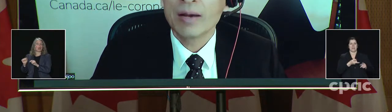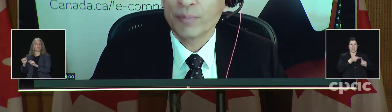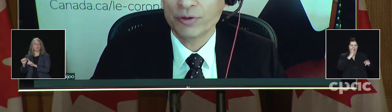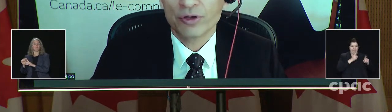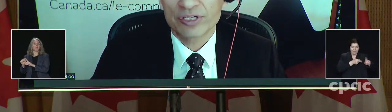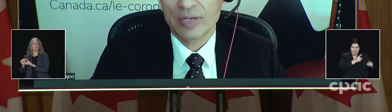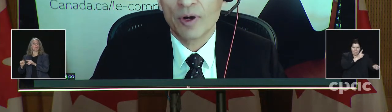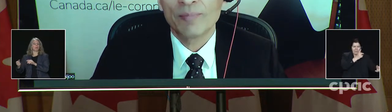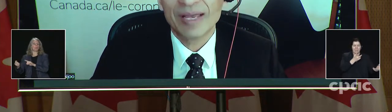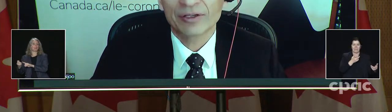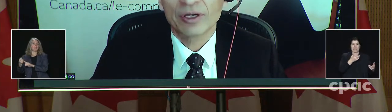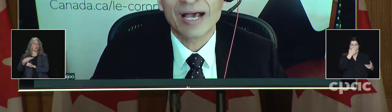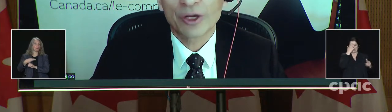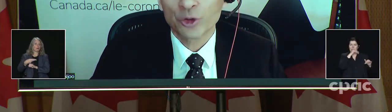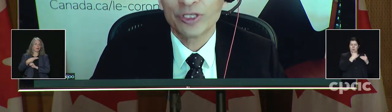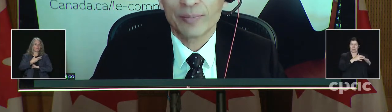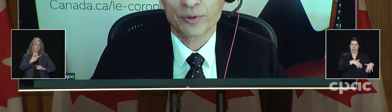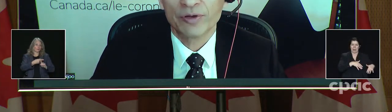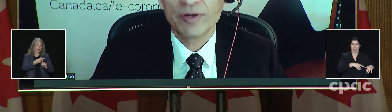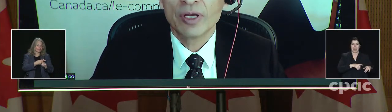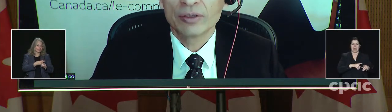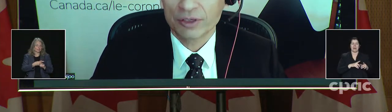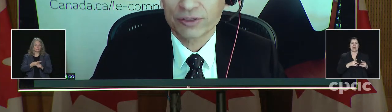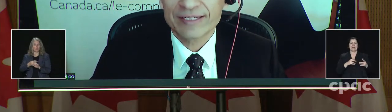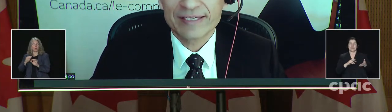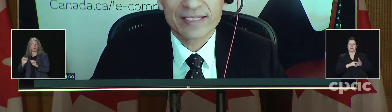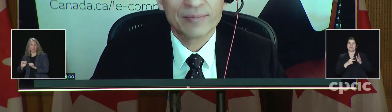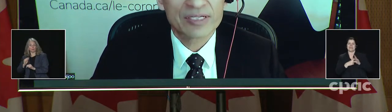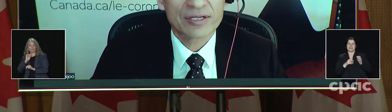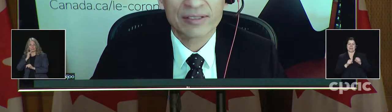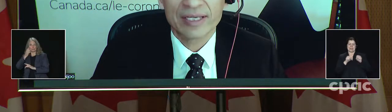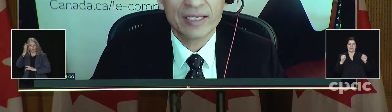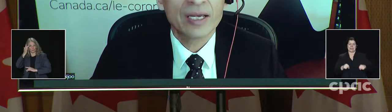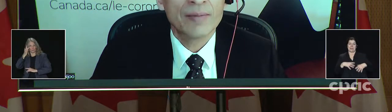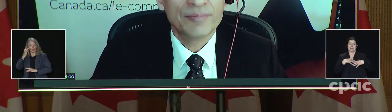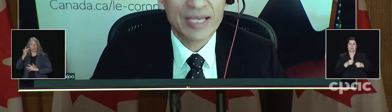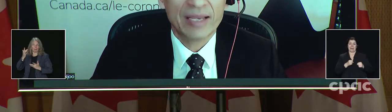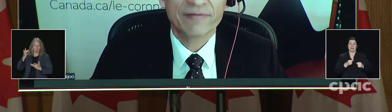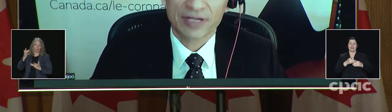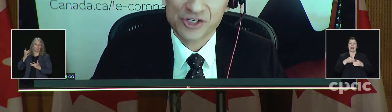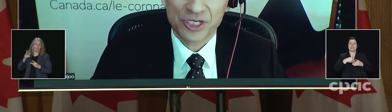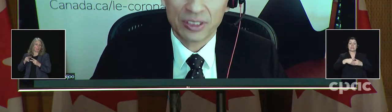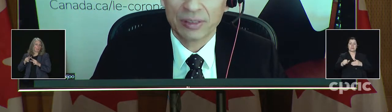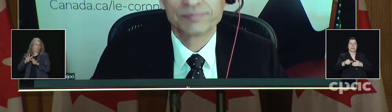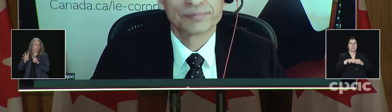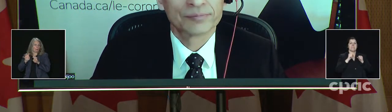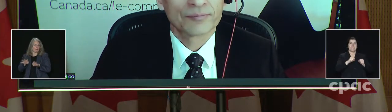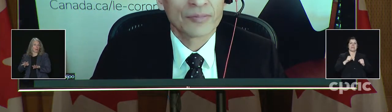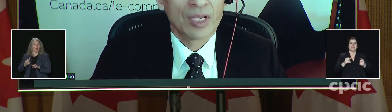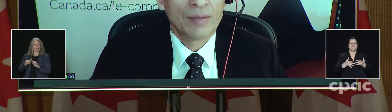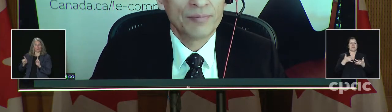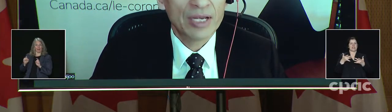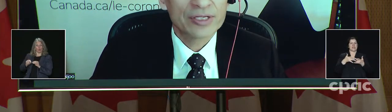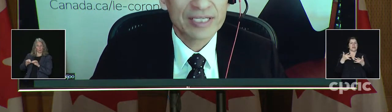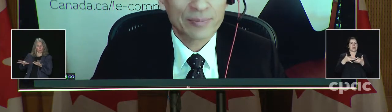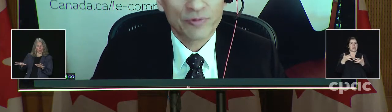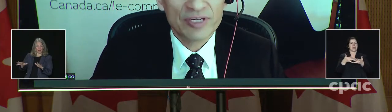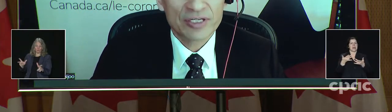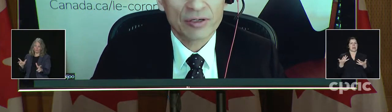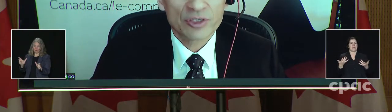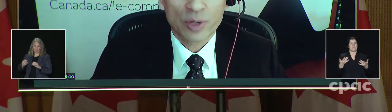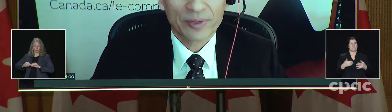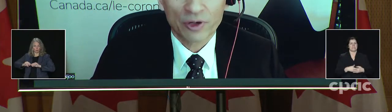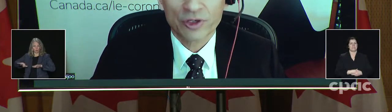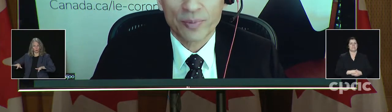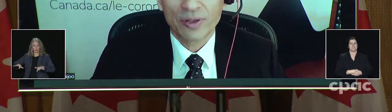pourrait potentiellement mettre à rude épreuve notre système de santé bien fragile. Bien que cette